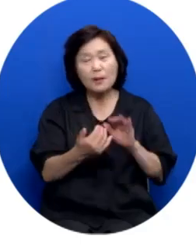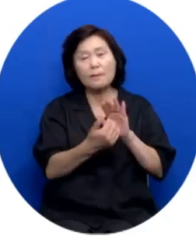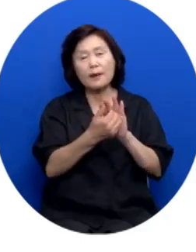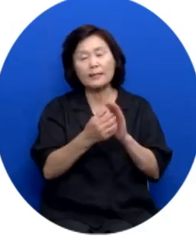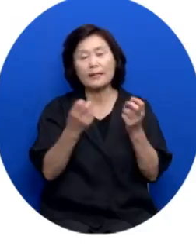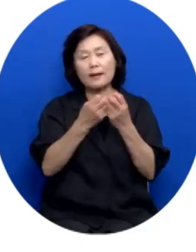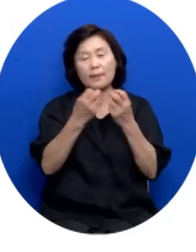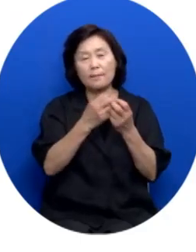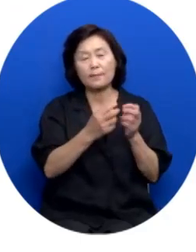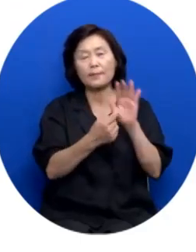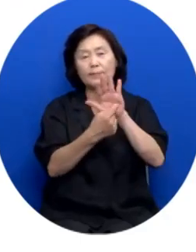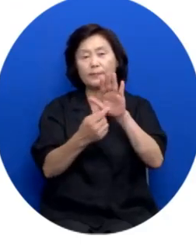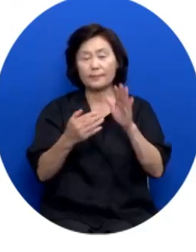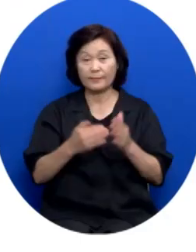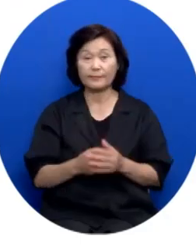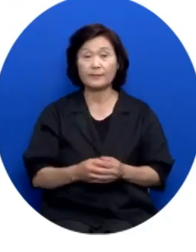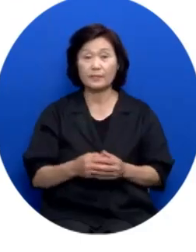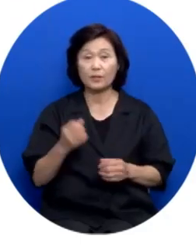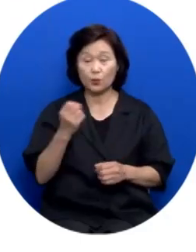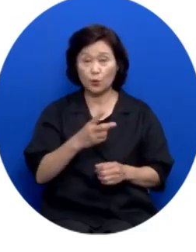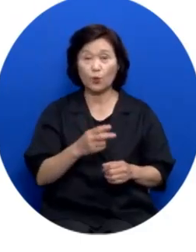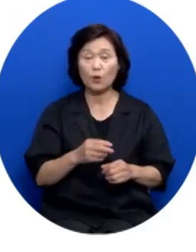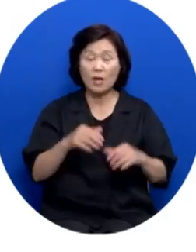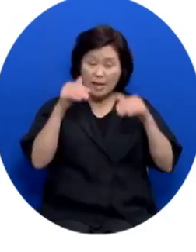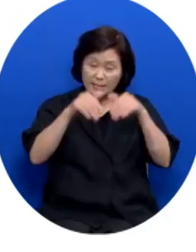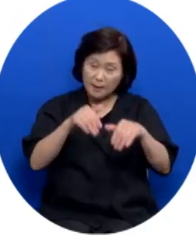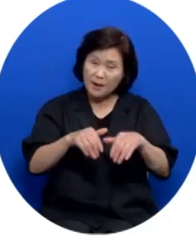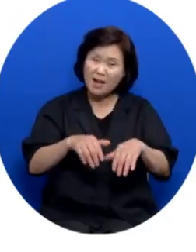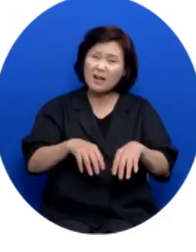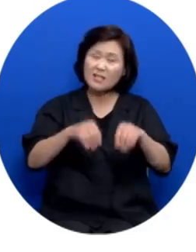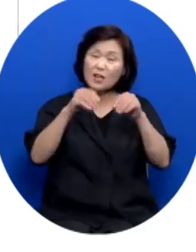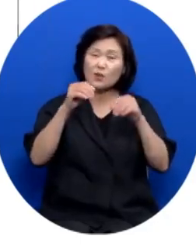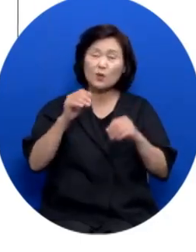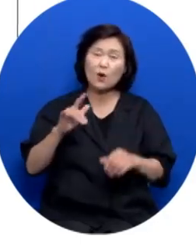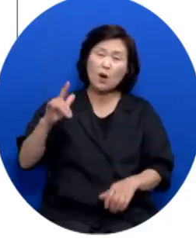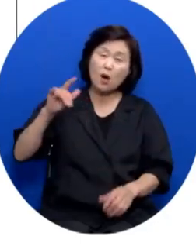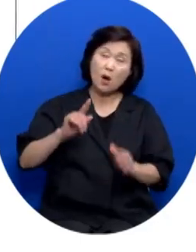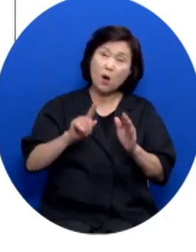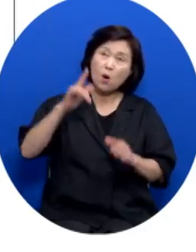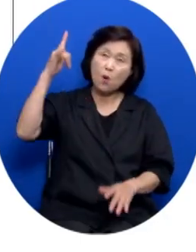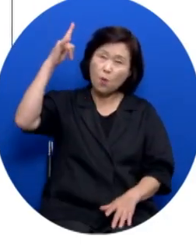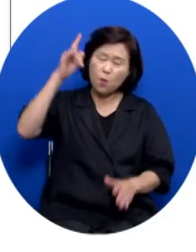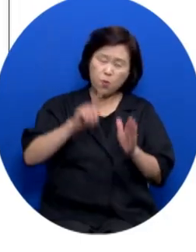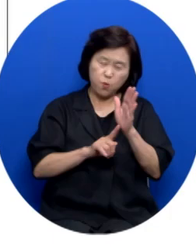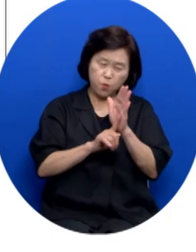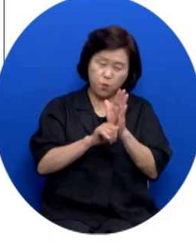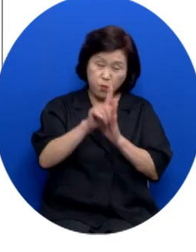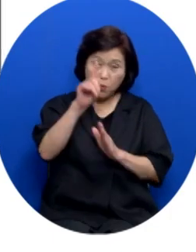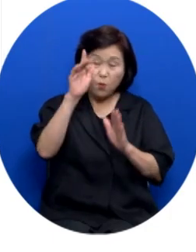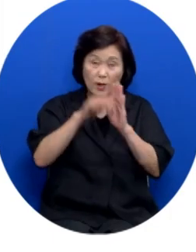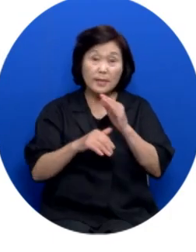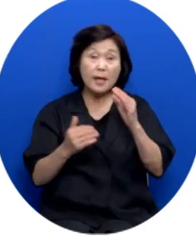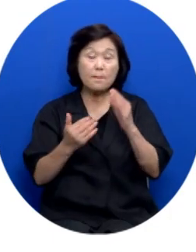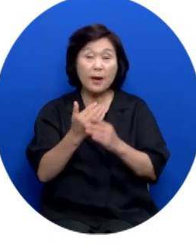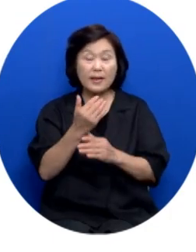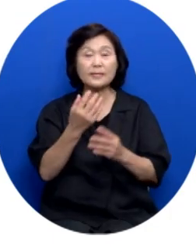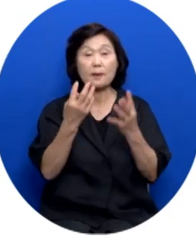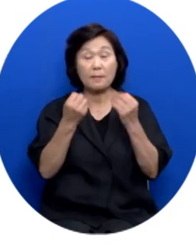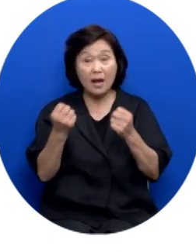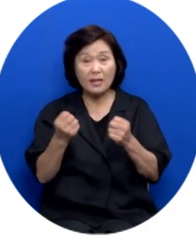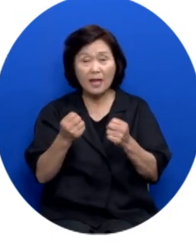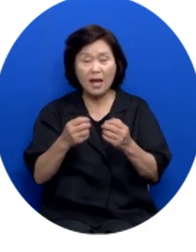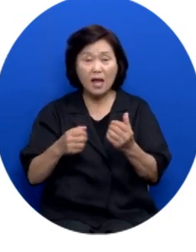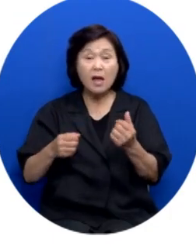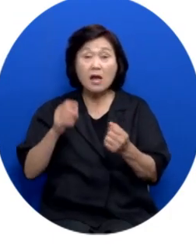안내했습니다. 농진청은 장마가 끝나고 온도가 급격하게 높아지는 시기에 발생량이 급증하면